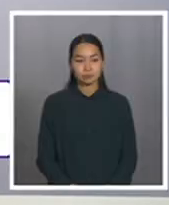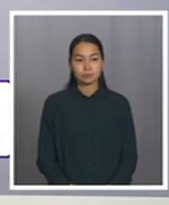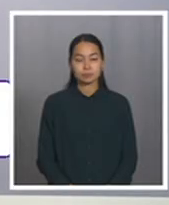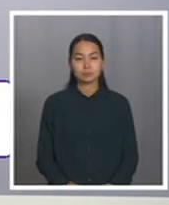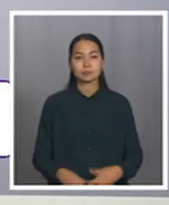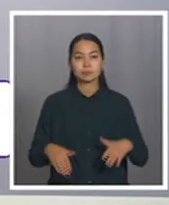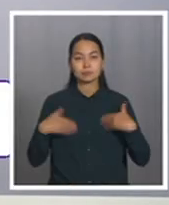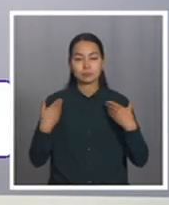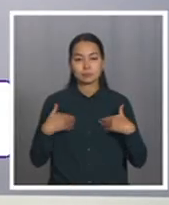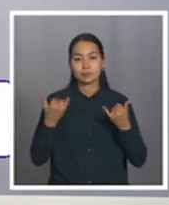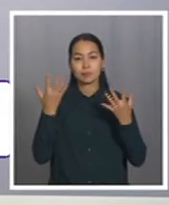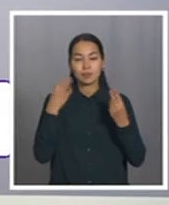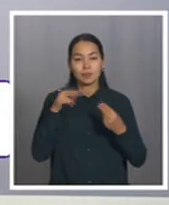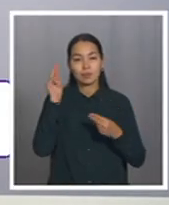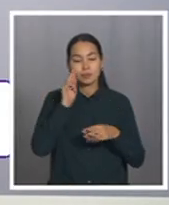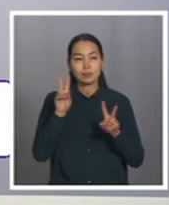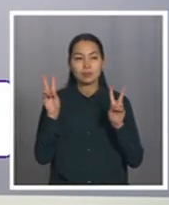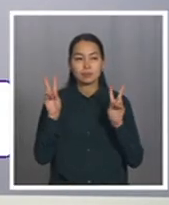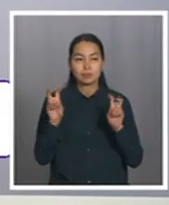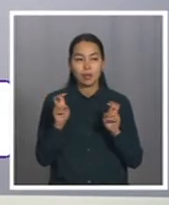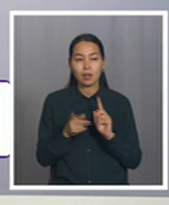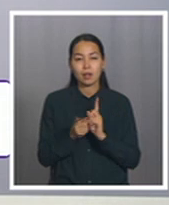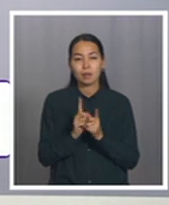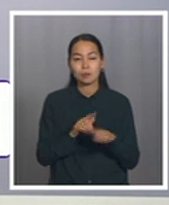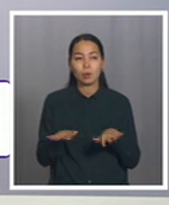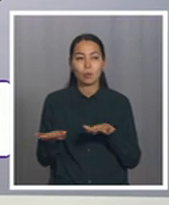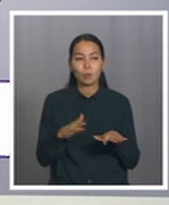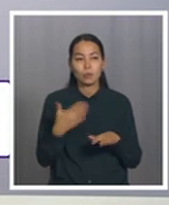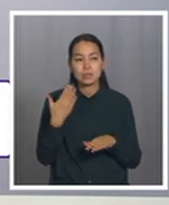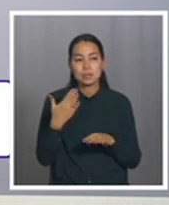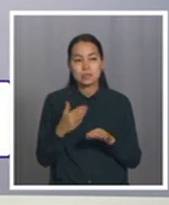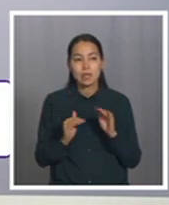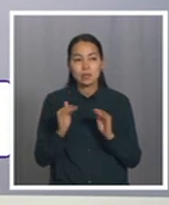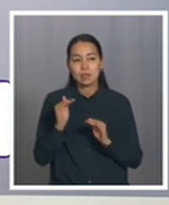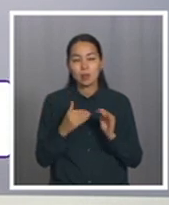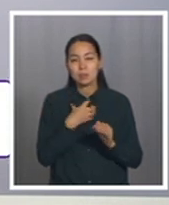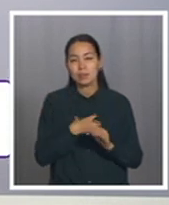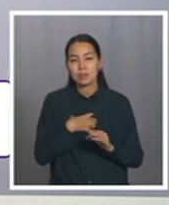Саламатсыздар ма? Бүгінгі біздің сабағымыздың тақырыбы айналмалы қозғалыс динамикасының негізгі теңдеуі.